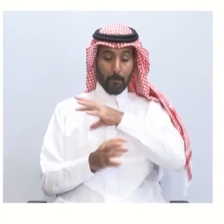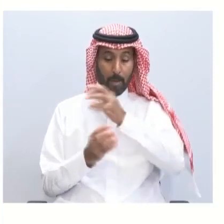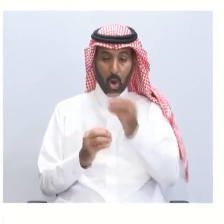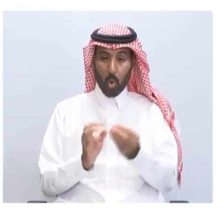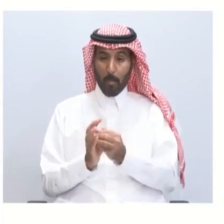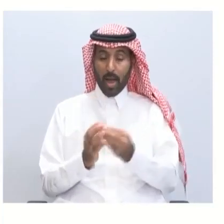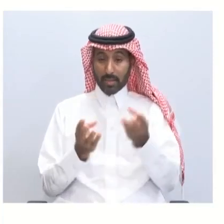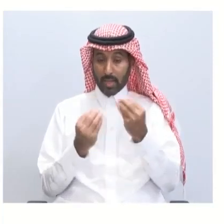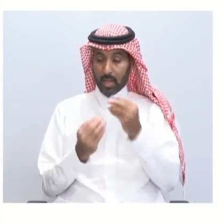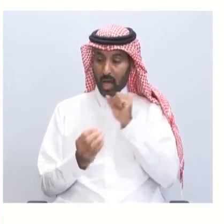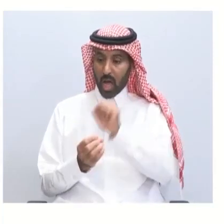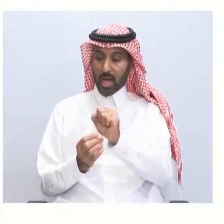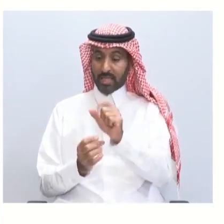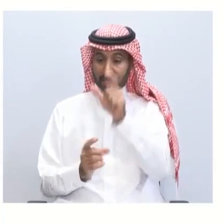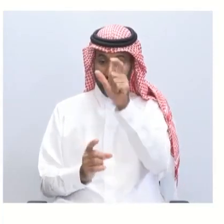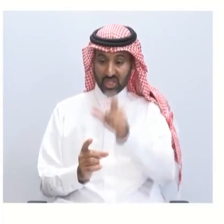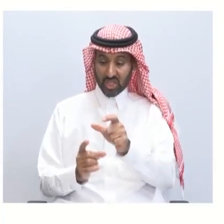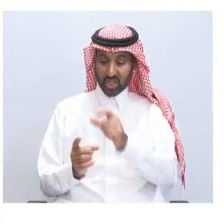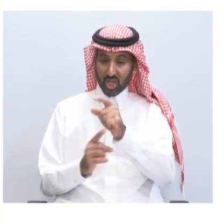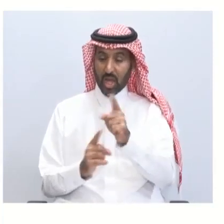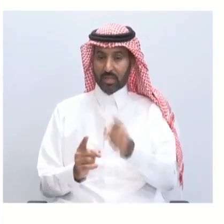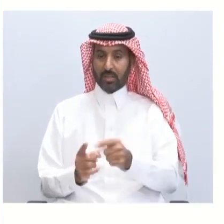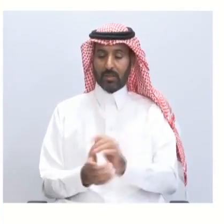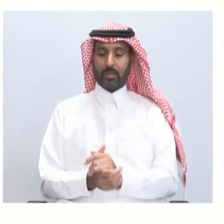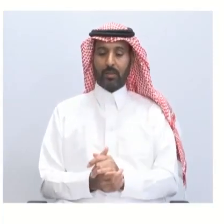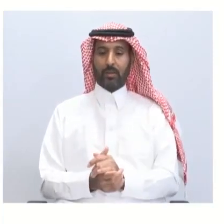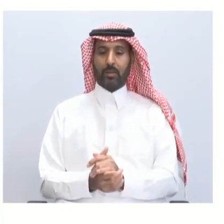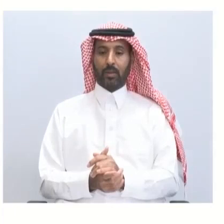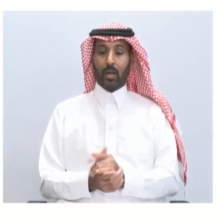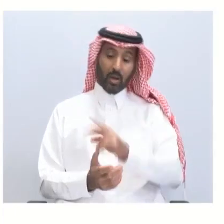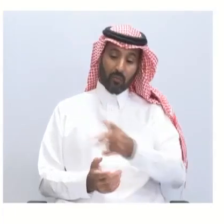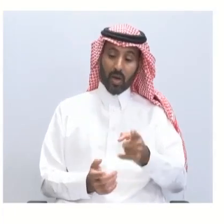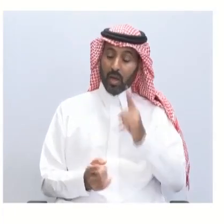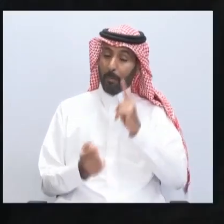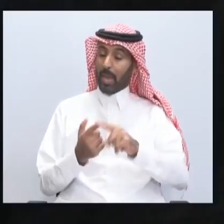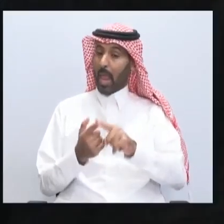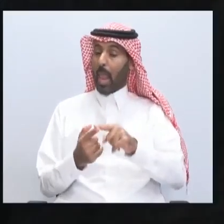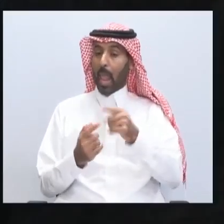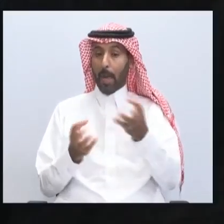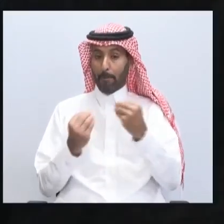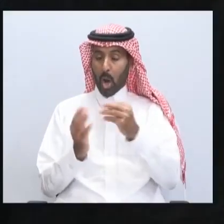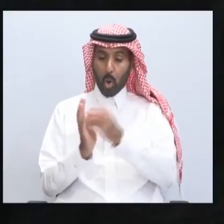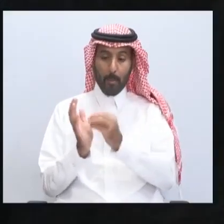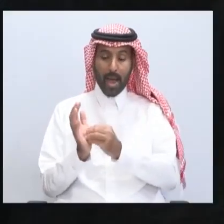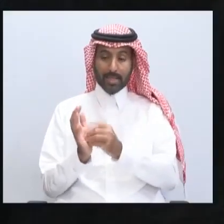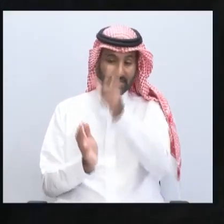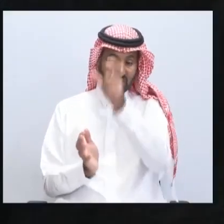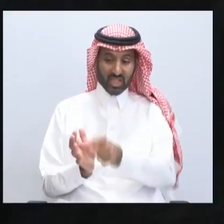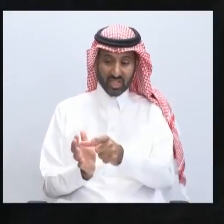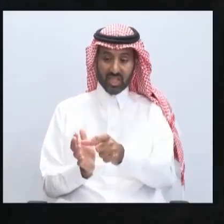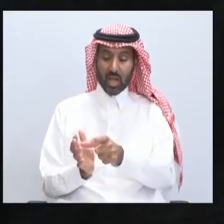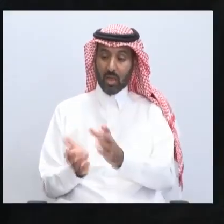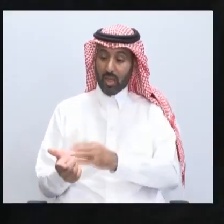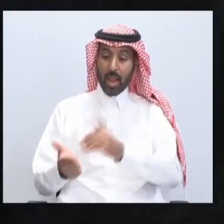التي ينفرد بها صاحبها دون غيره هذ الفرق بين المعلومات الشخصيه